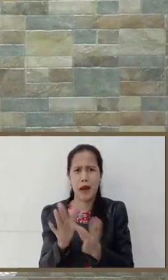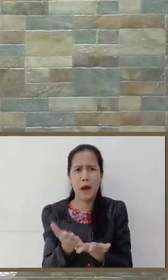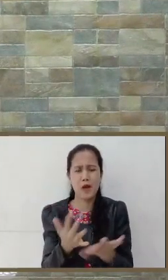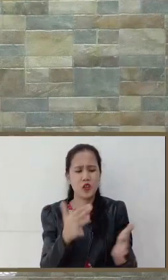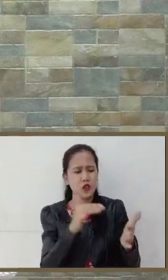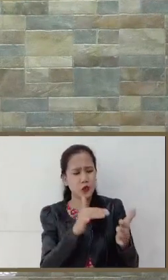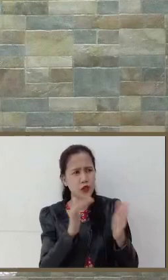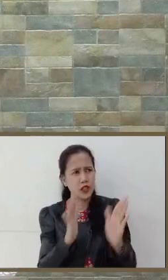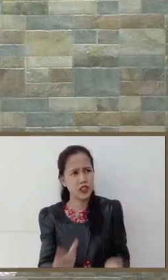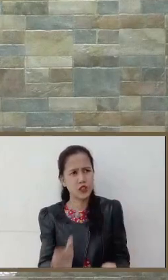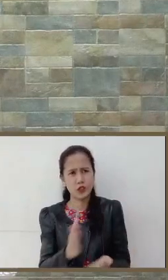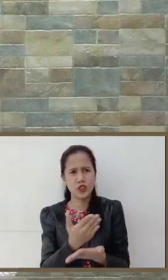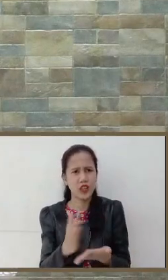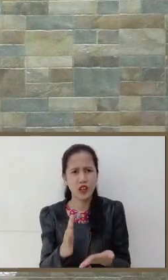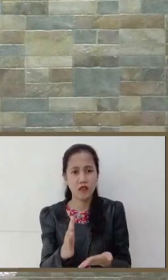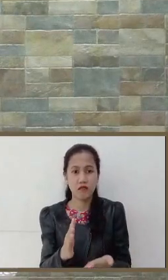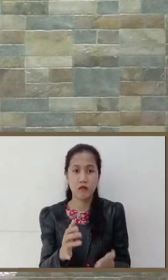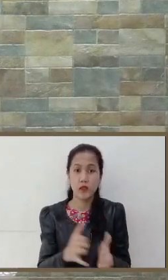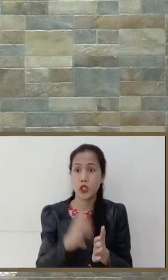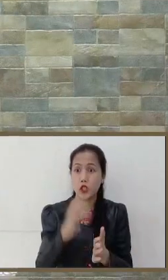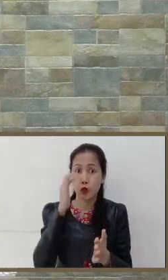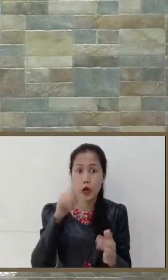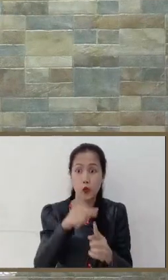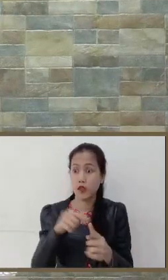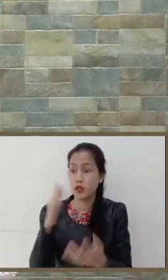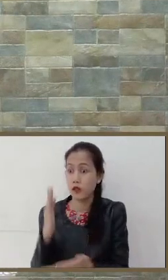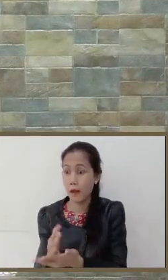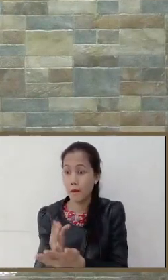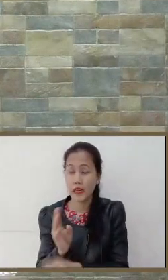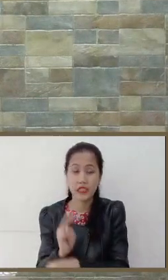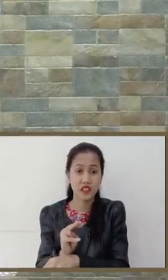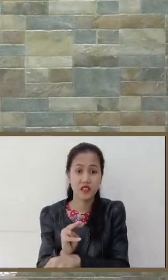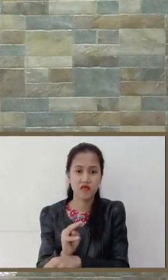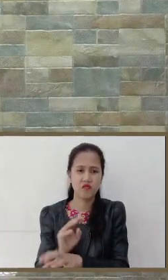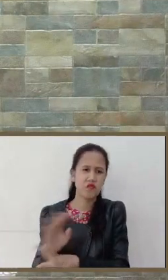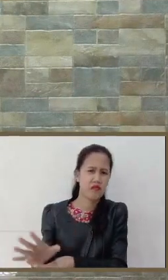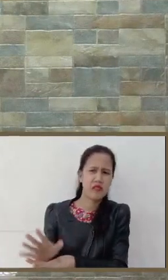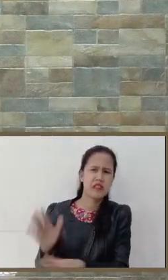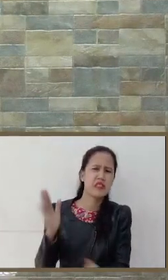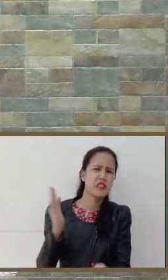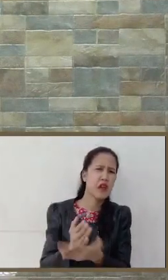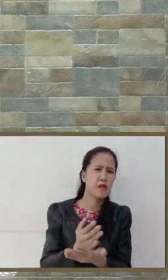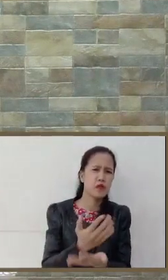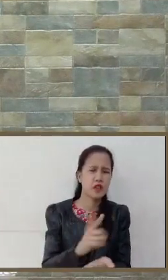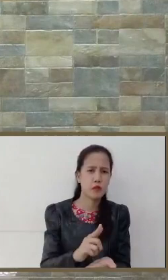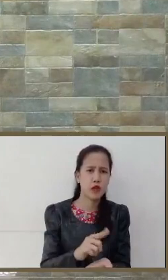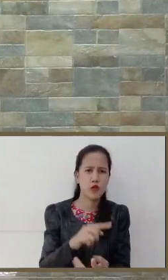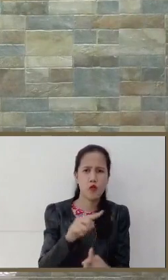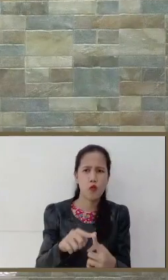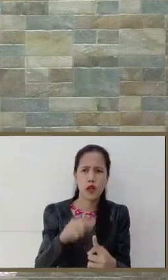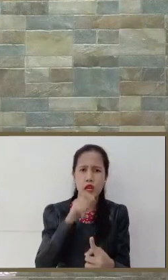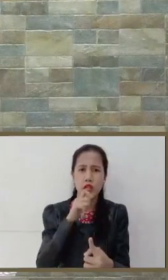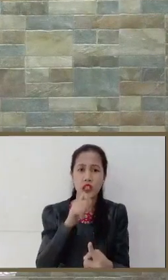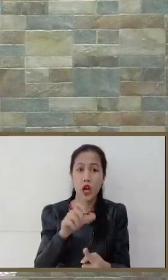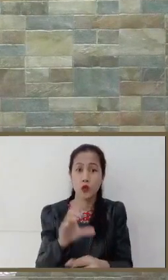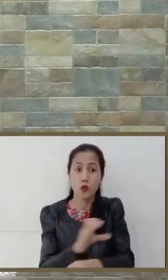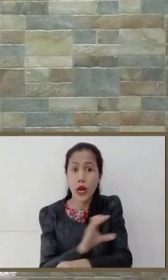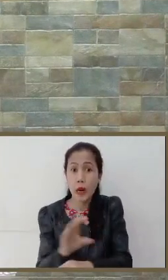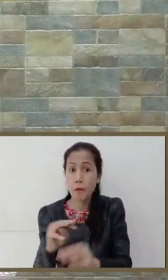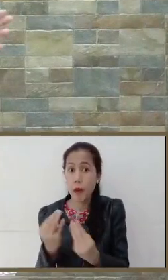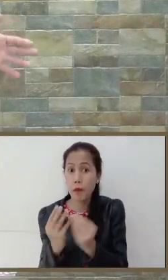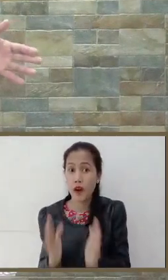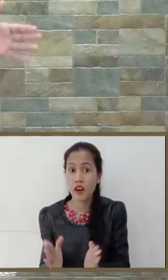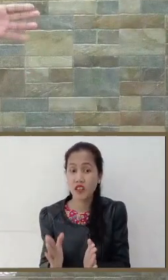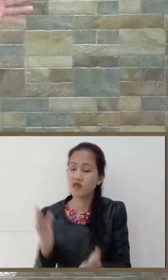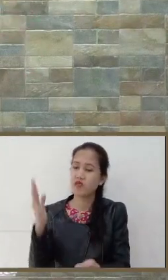pag nawala na sa pagiging Bible school students, tigil na rin ang pag-share. Pag nawala na sa pagiging usher, tigil na ang pag-share. Pag nawala sa pagiging choir,